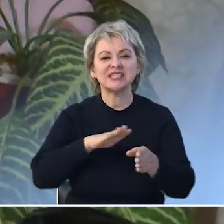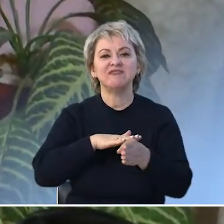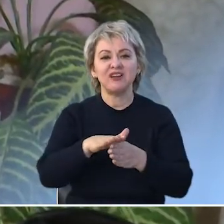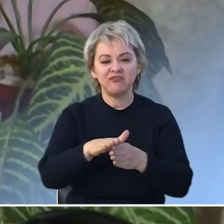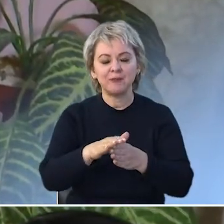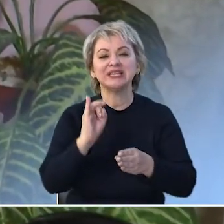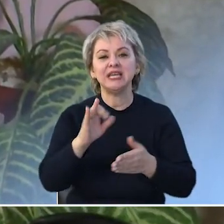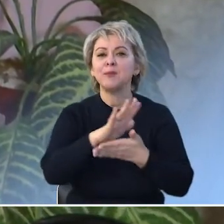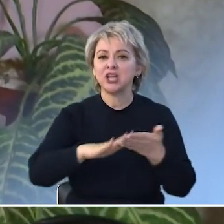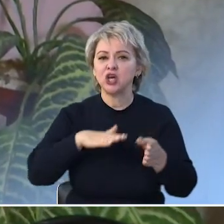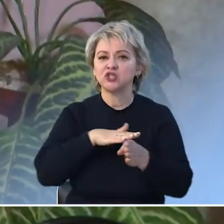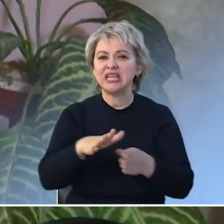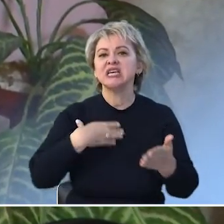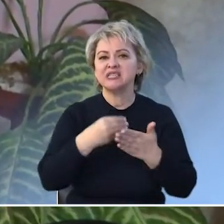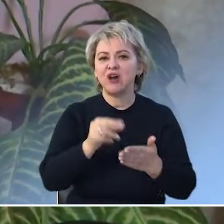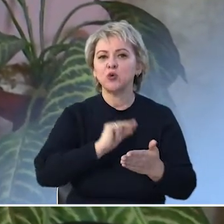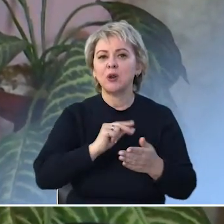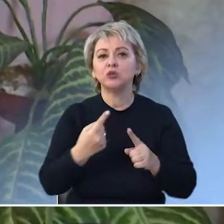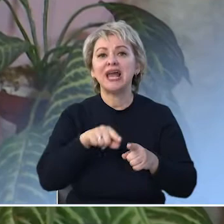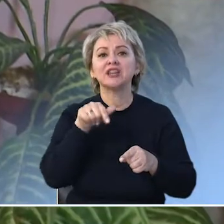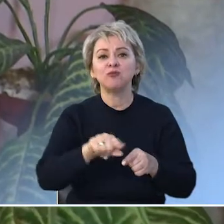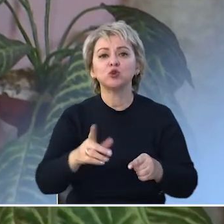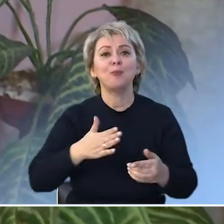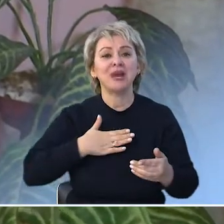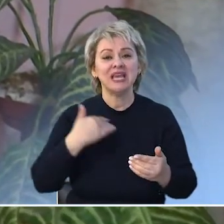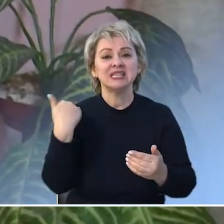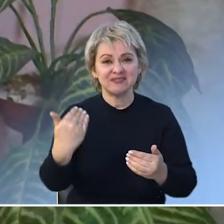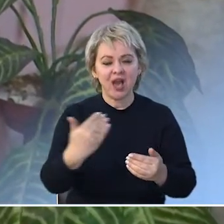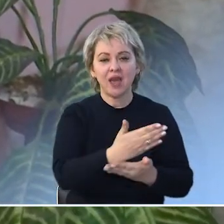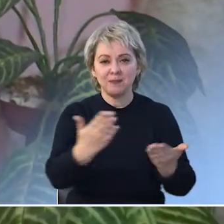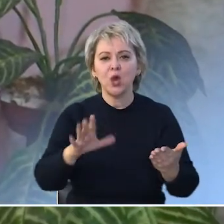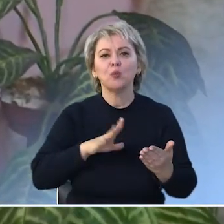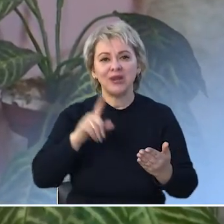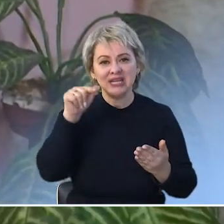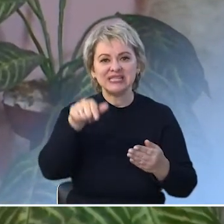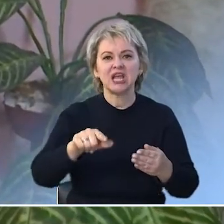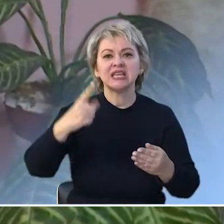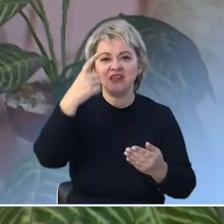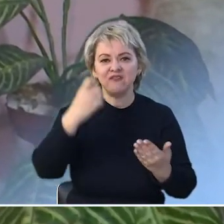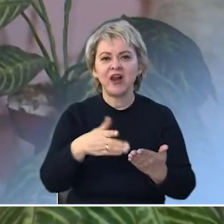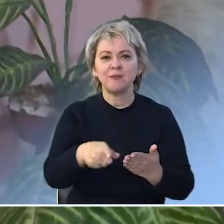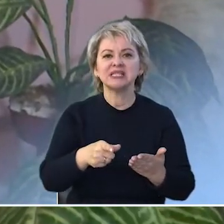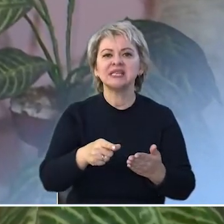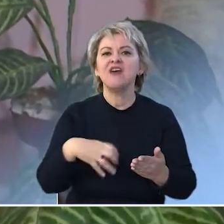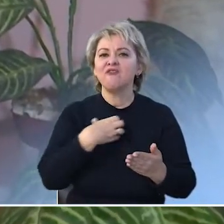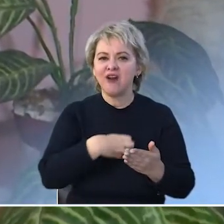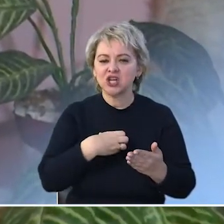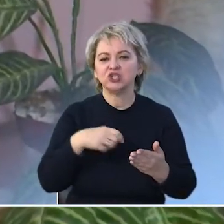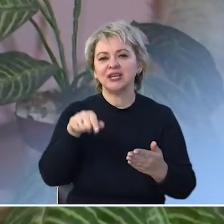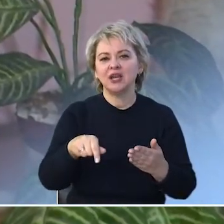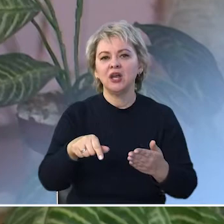мужественно выполняли и выполняют свою работу для того, чтобы мы с вами были в курсе событий на